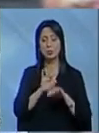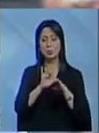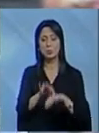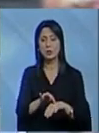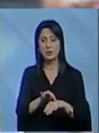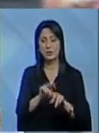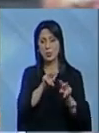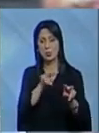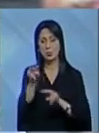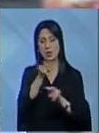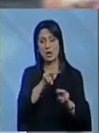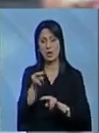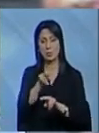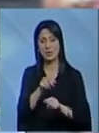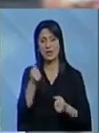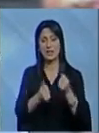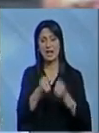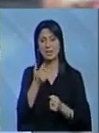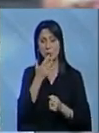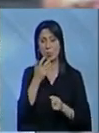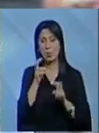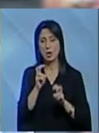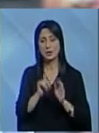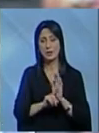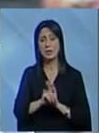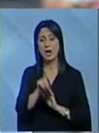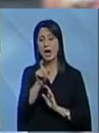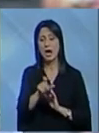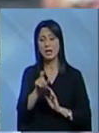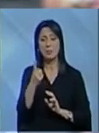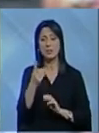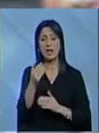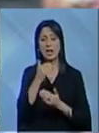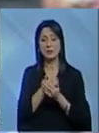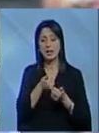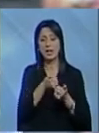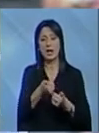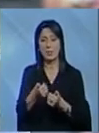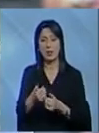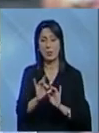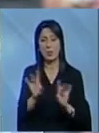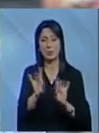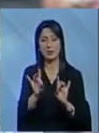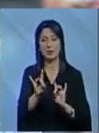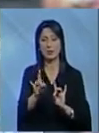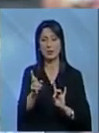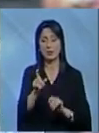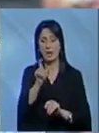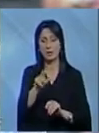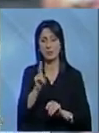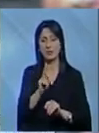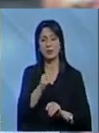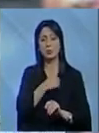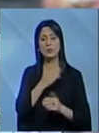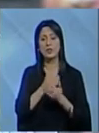უწევს კურირებას ამ სატრანსპორტო პოლიტიკას და ეს ადამიანები პირველ ეტაპზე დაეხმარებიან აქ მოსულ ადამიანებს,